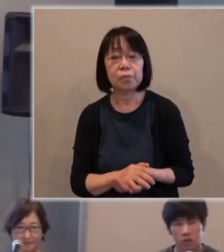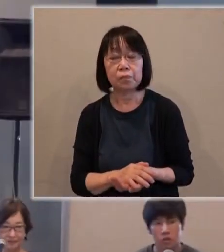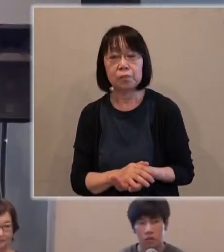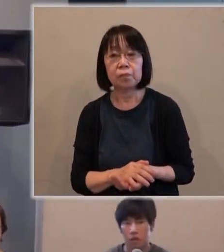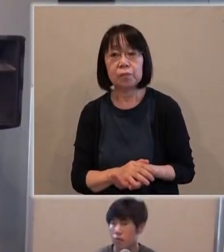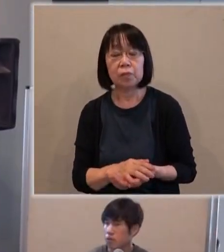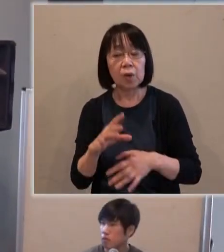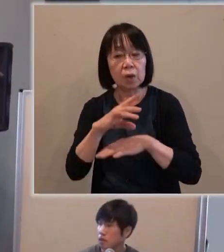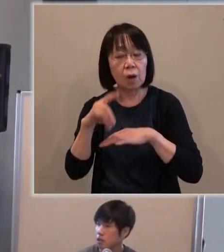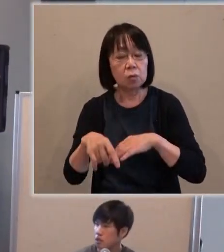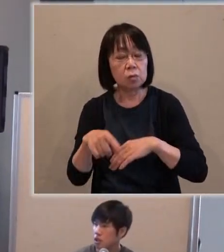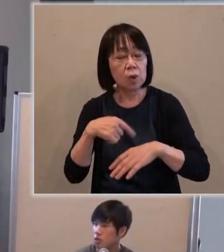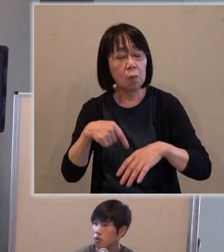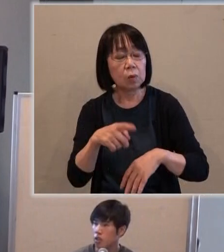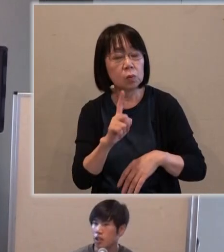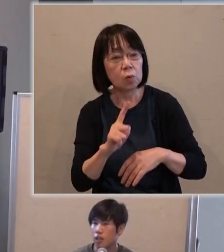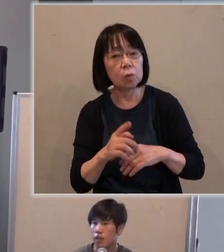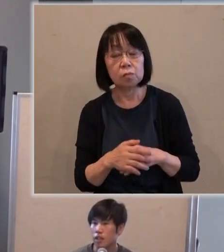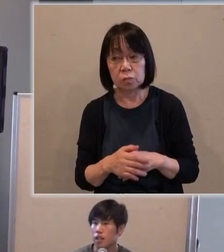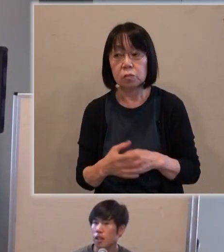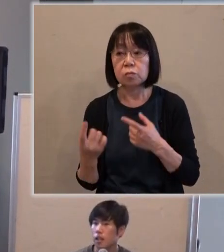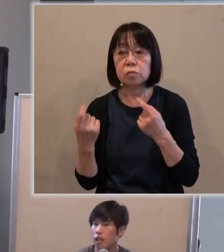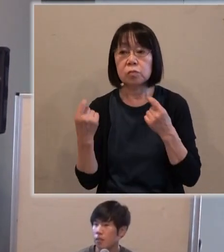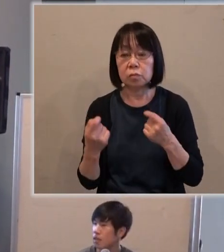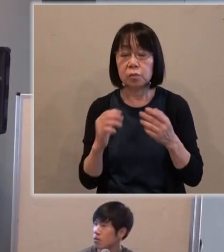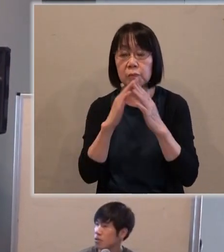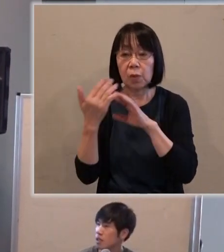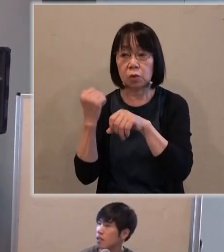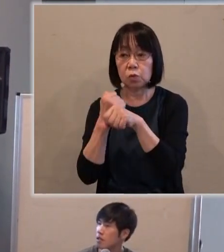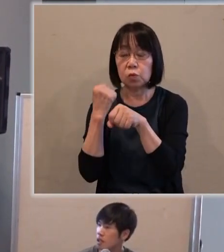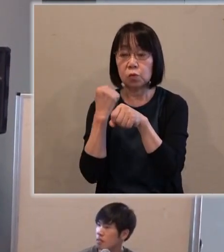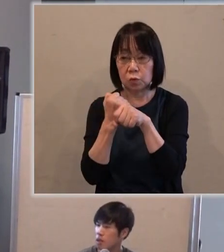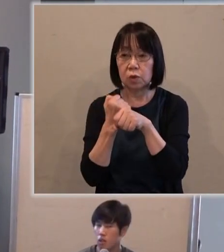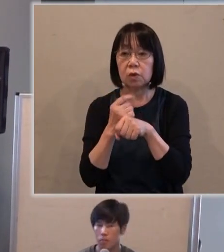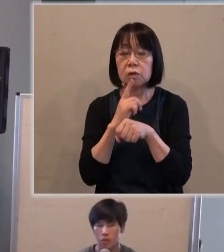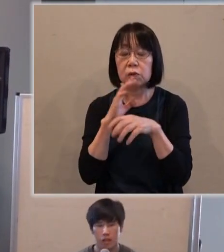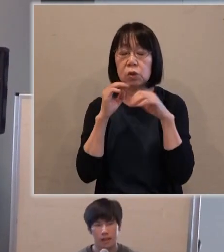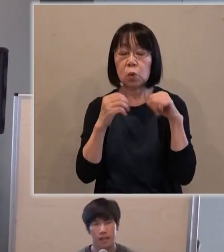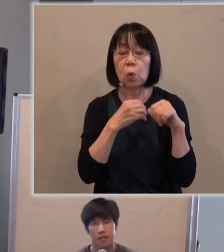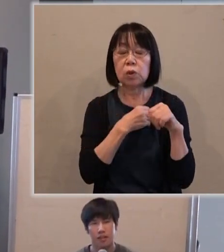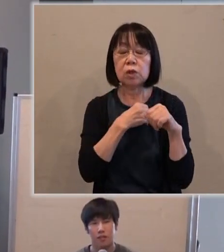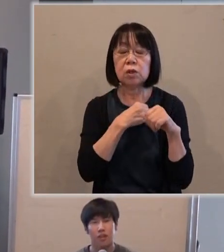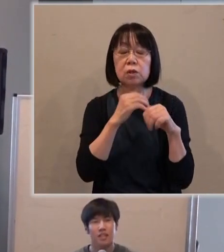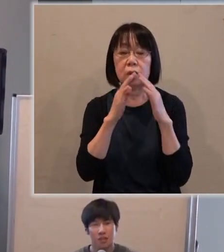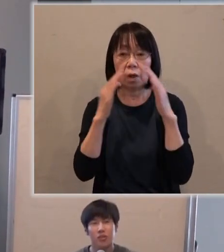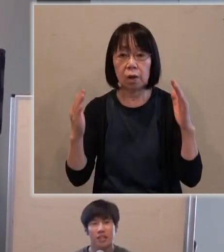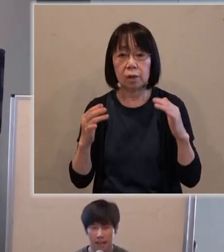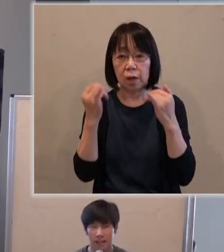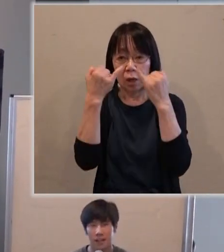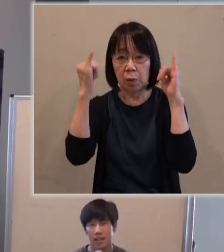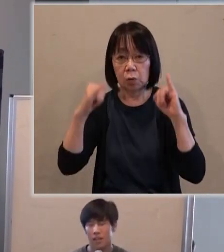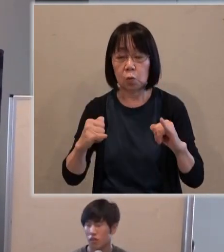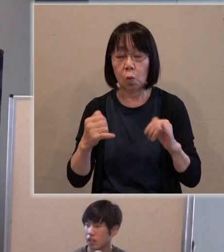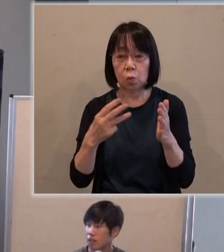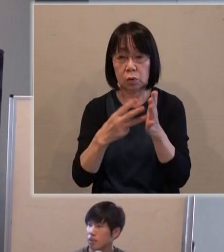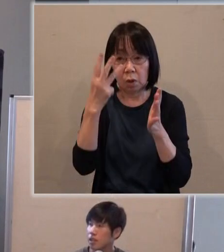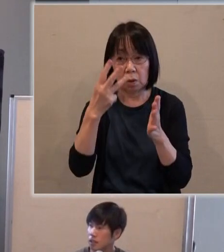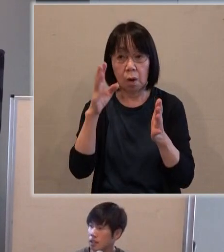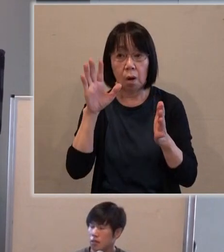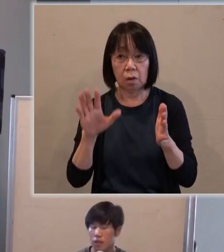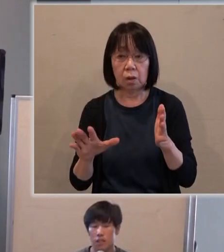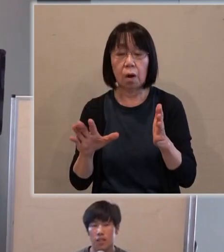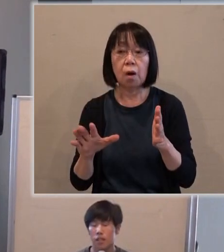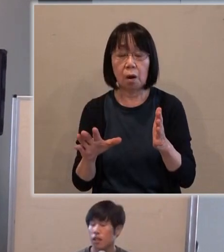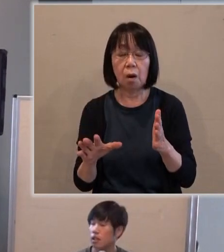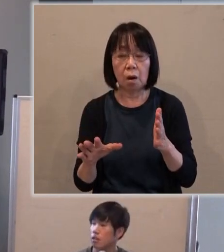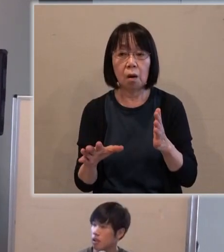こそ、若者まちづくり実行委員会では計3回イベントを打ったんですよね。まあ、それもターゲットは同じ同世代の方向け